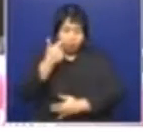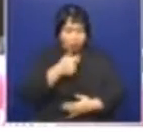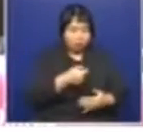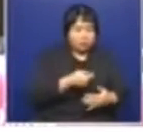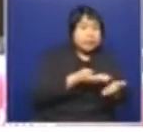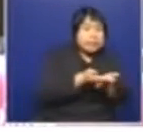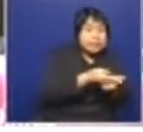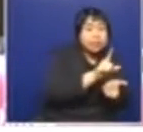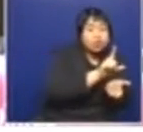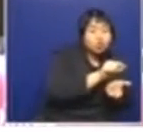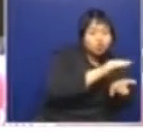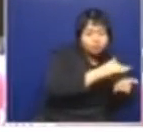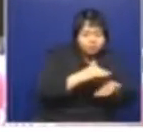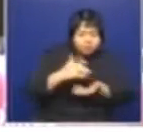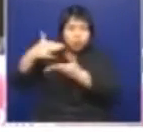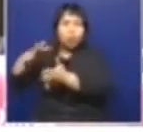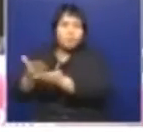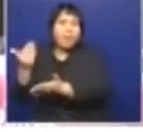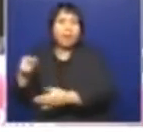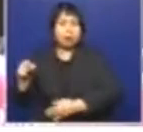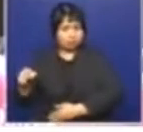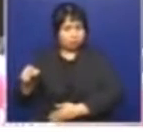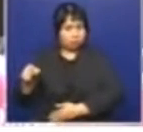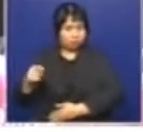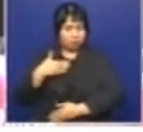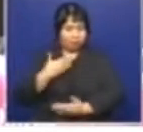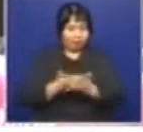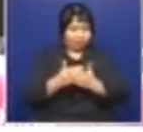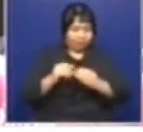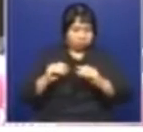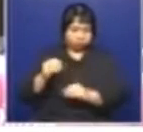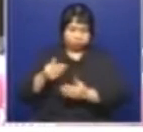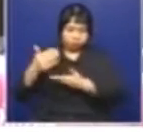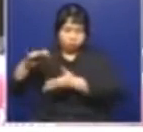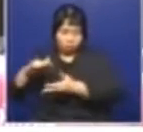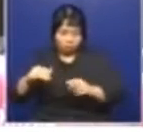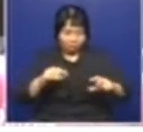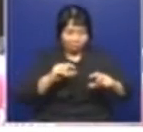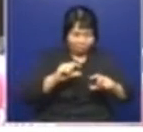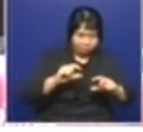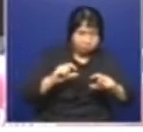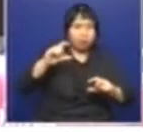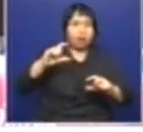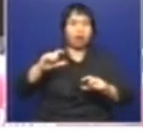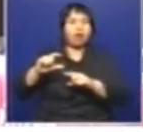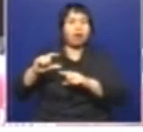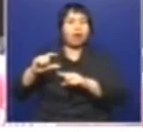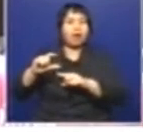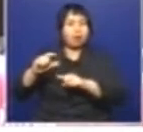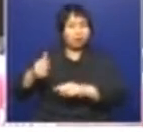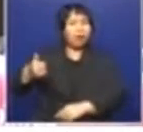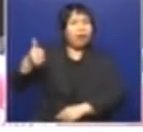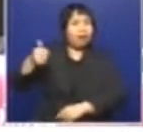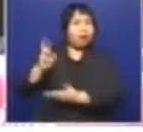อกราคาถูกแต่ตัวเองได้ส่วนต่างก็หัวหน้าค่ายได้เงินสูงได้แชมป์แต่หัวหน้าค่ายเอารางวัล